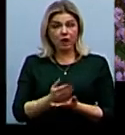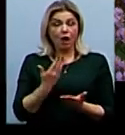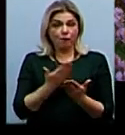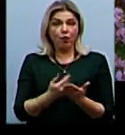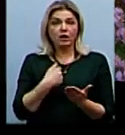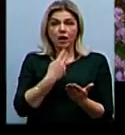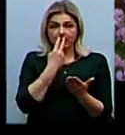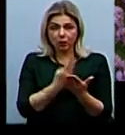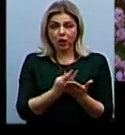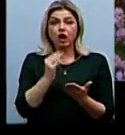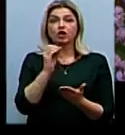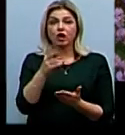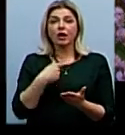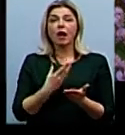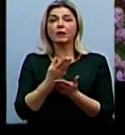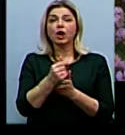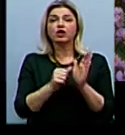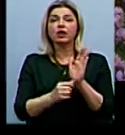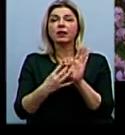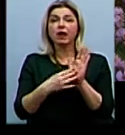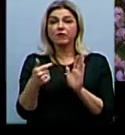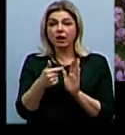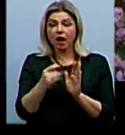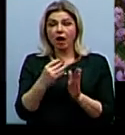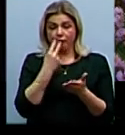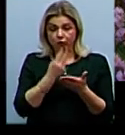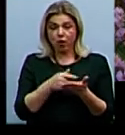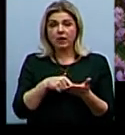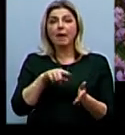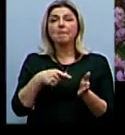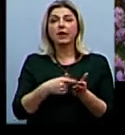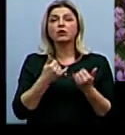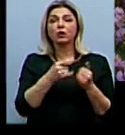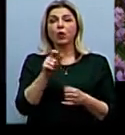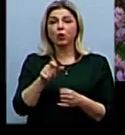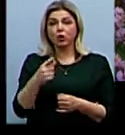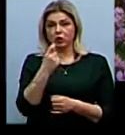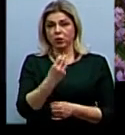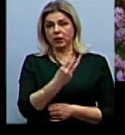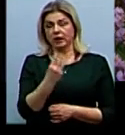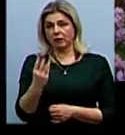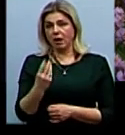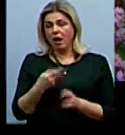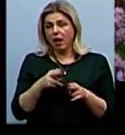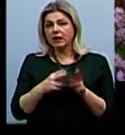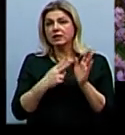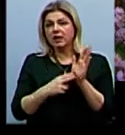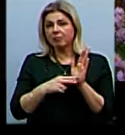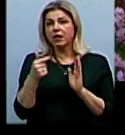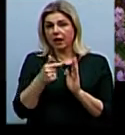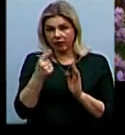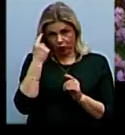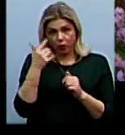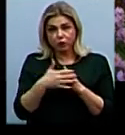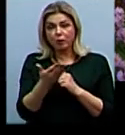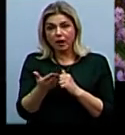я дивлюсь, ЖЕКу я платила 69 гривень. І ось дивлюсь, у міста для людей 133. Для мене це 70 гривень, розумієте?